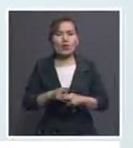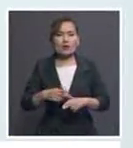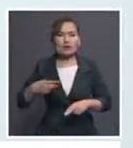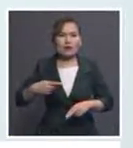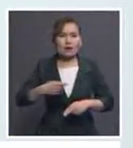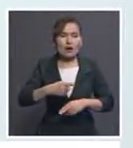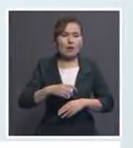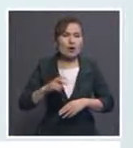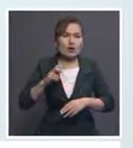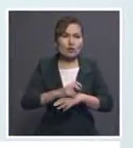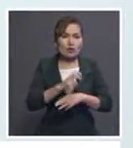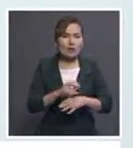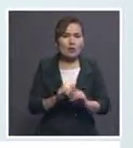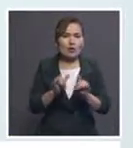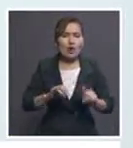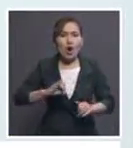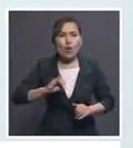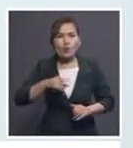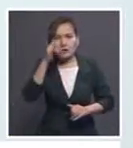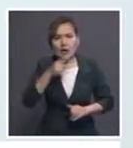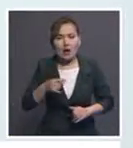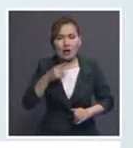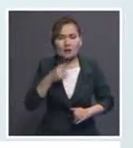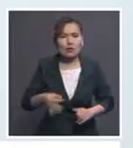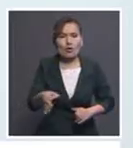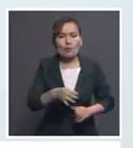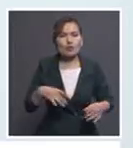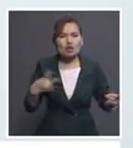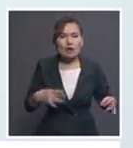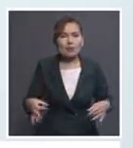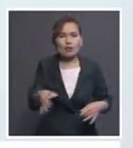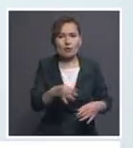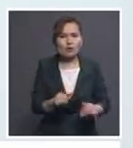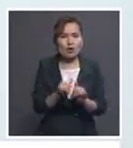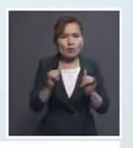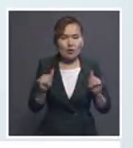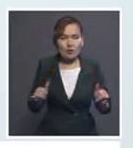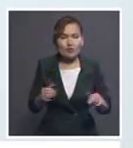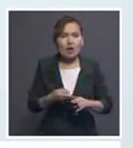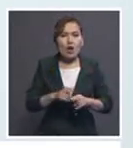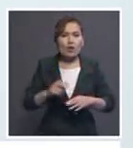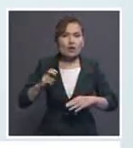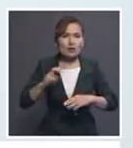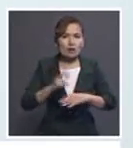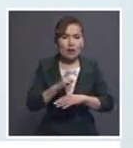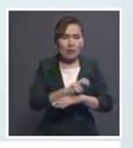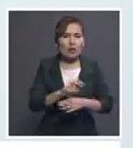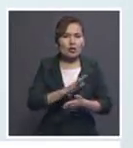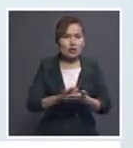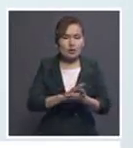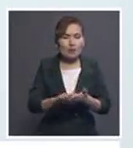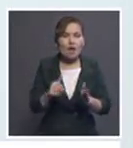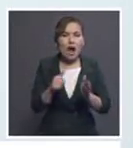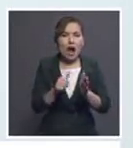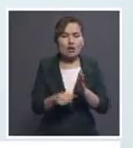шегірткенің жаппай таралуы оңтүстік Қазақстан және Жамбыл облыстарында күтілуде. Осы өңірлерде мароккалық шегірткеге қарсы